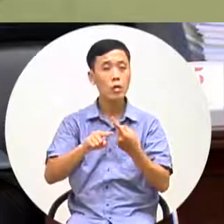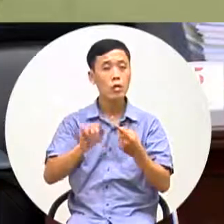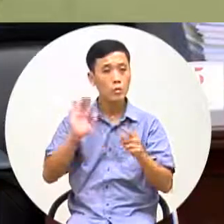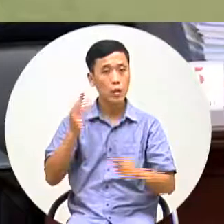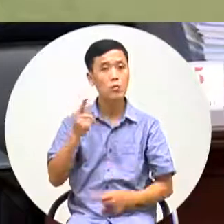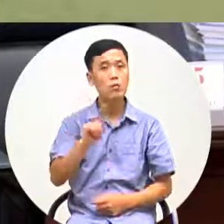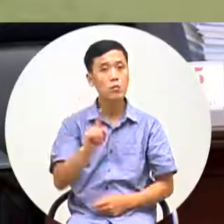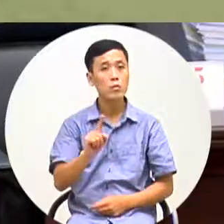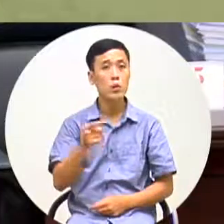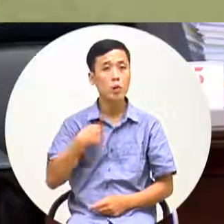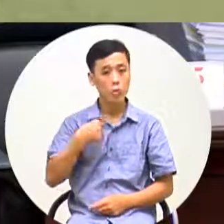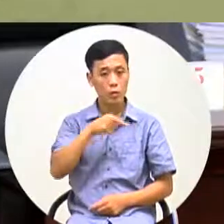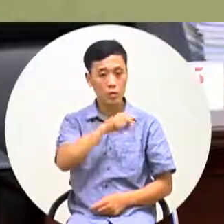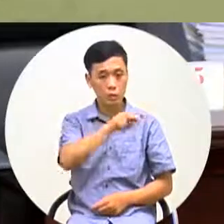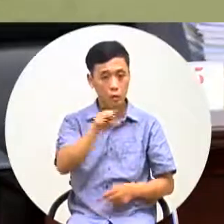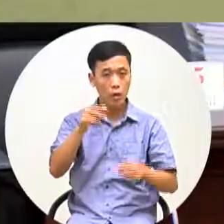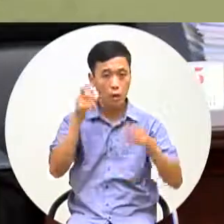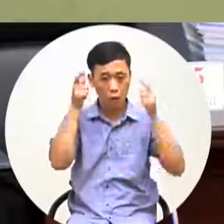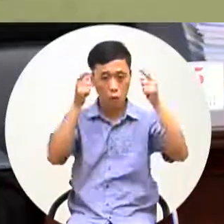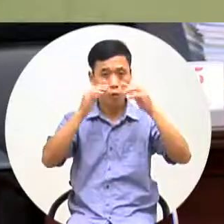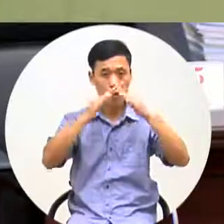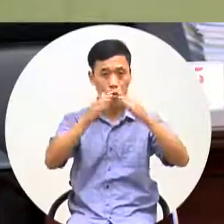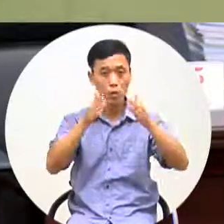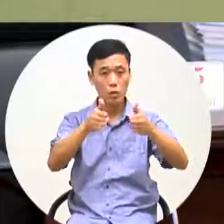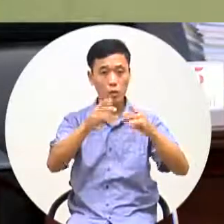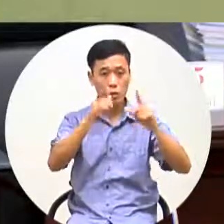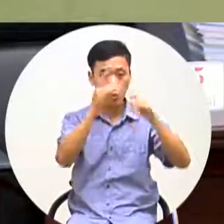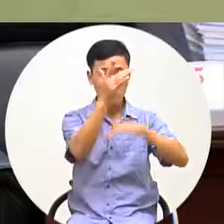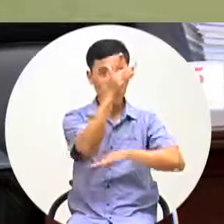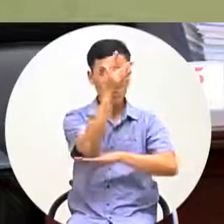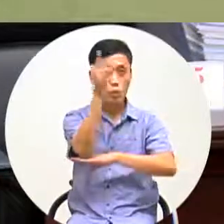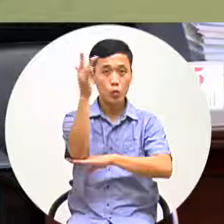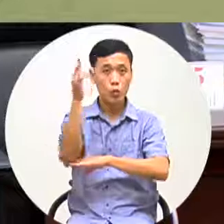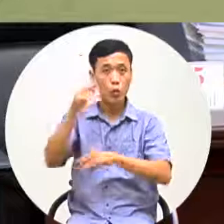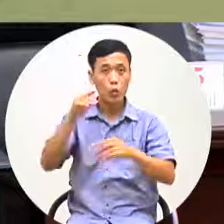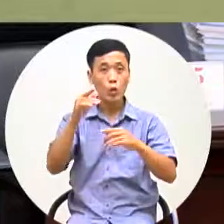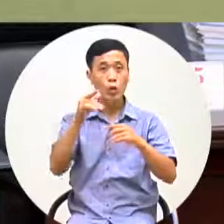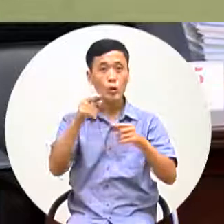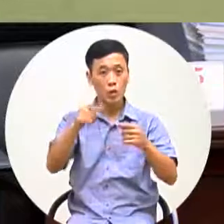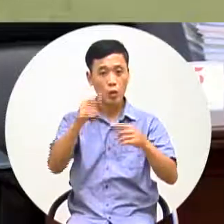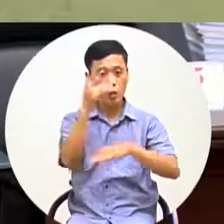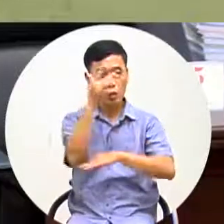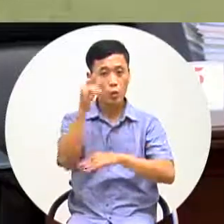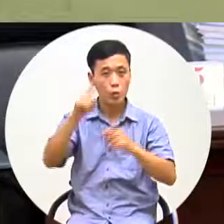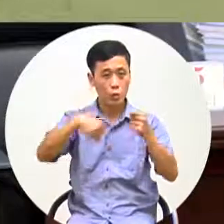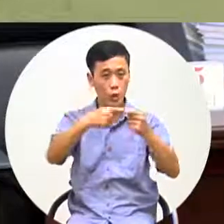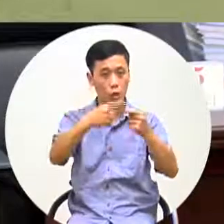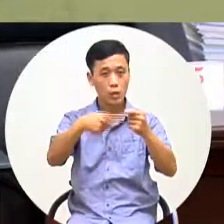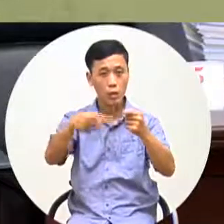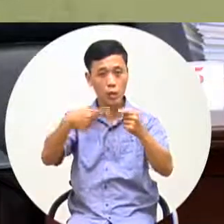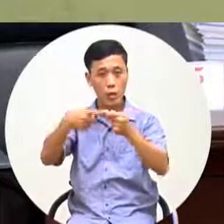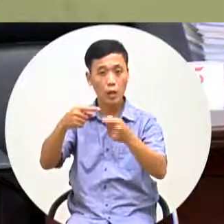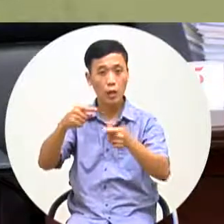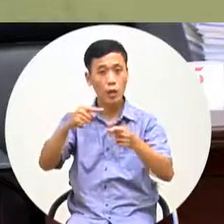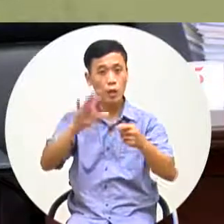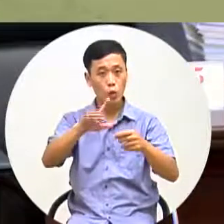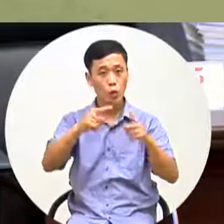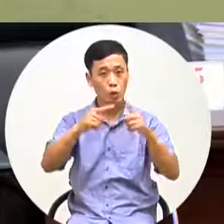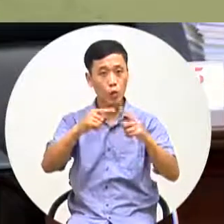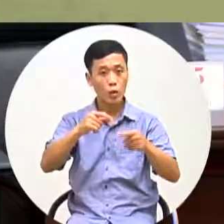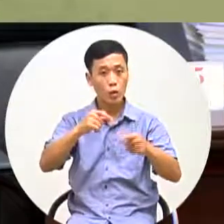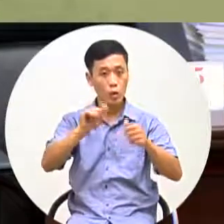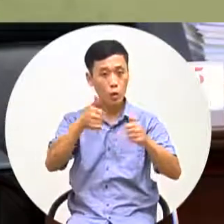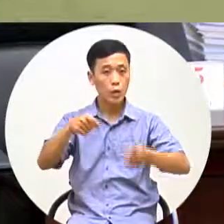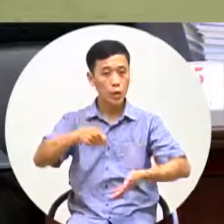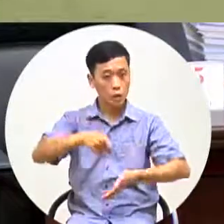是树的问题其实反反复复陆陆续续的每一年都有人提出来，其实对 我相信对公务